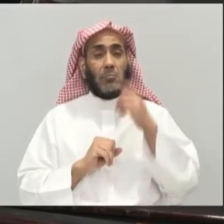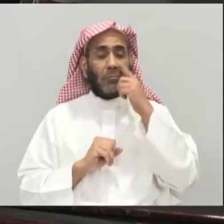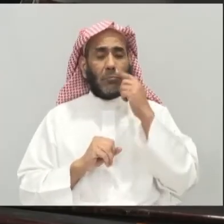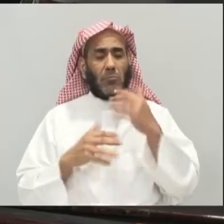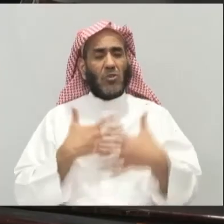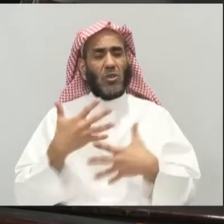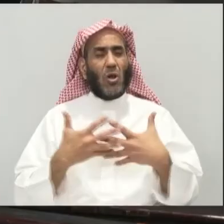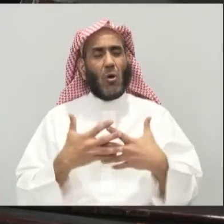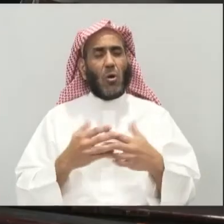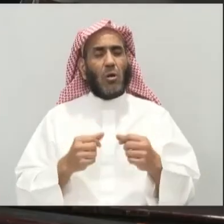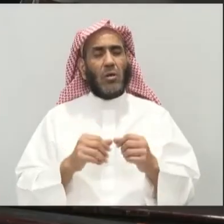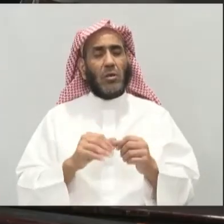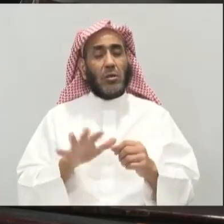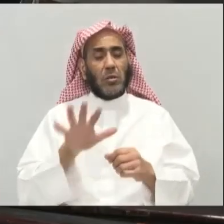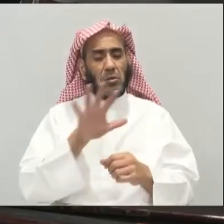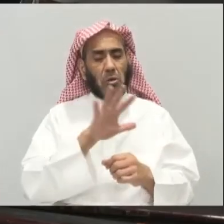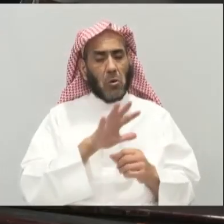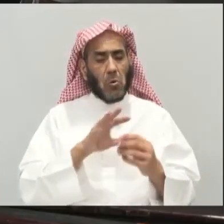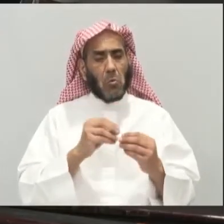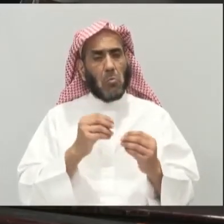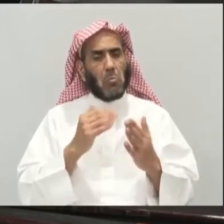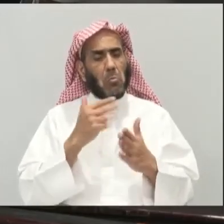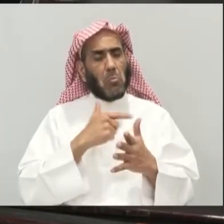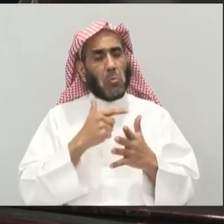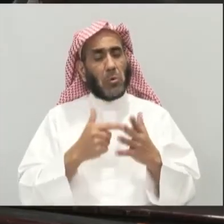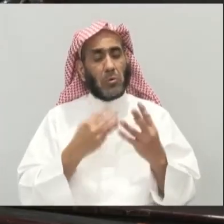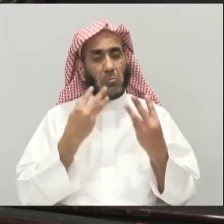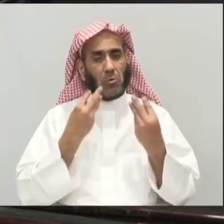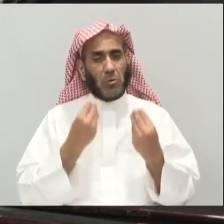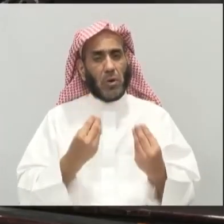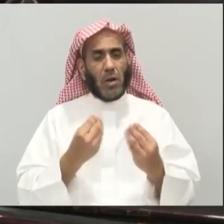عشان احاول بقدر الامكان يكون شكله مرتب وشكله جميل